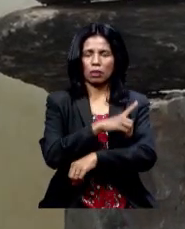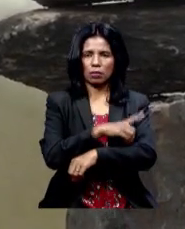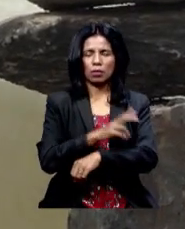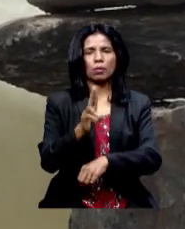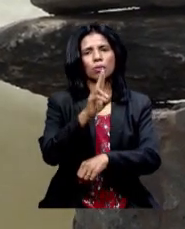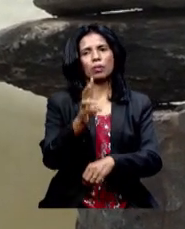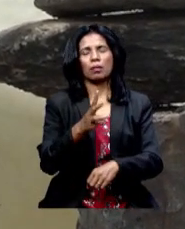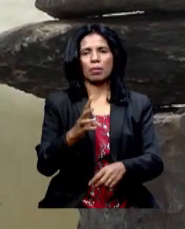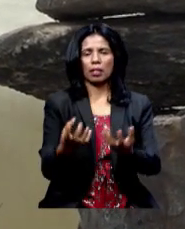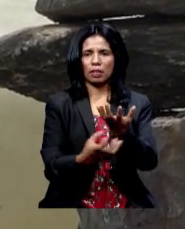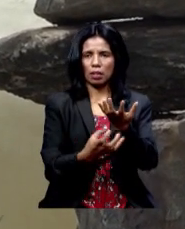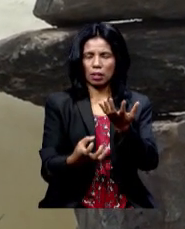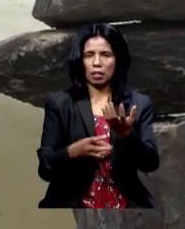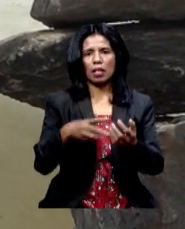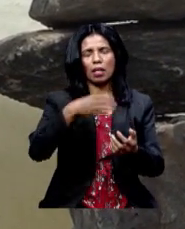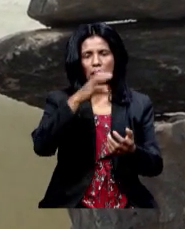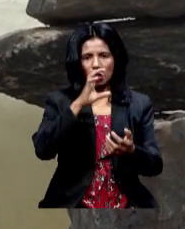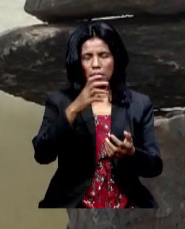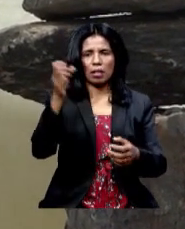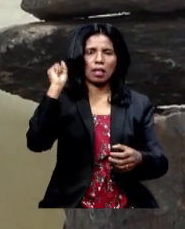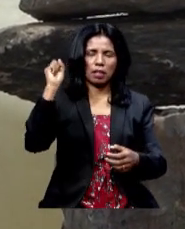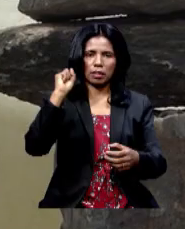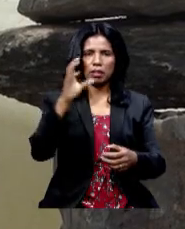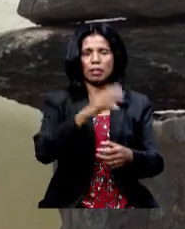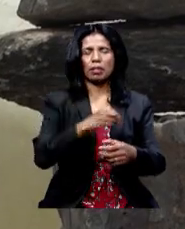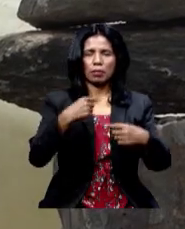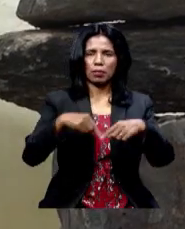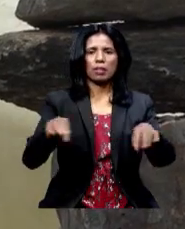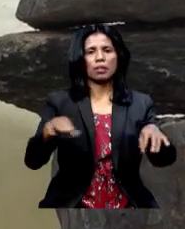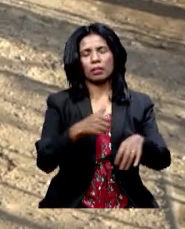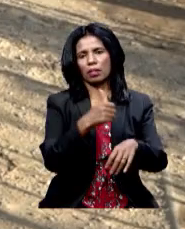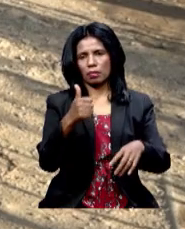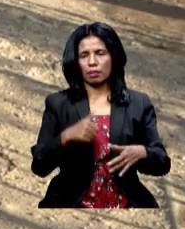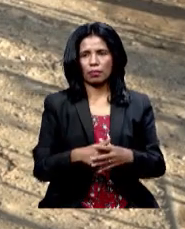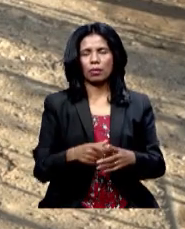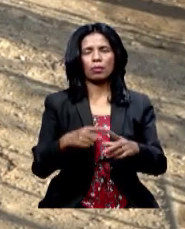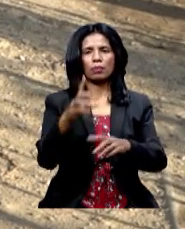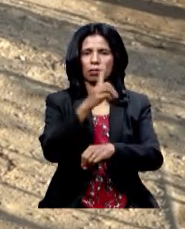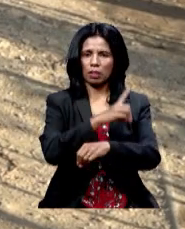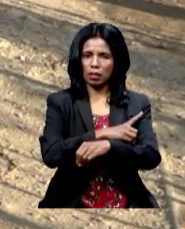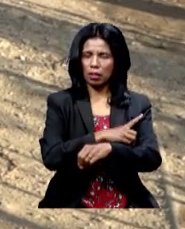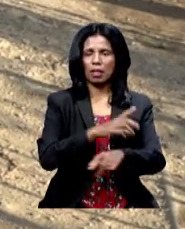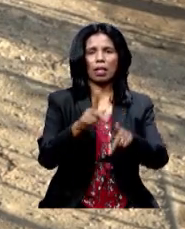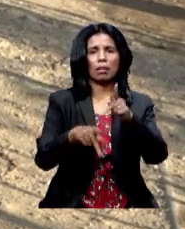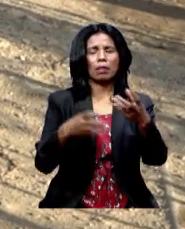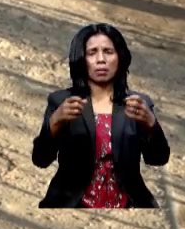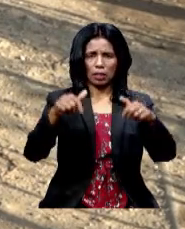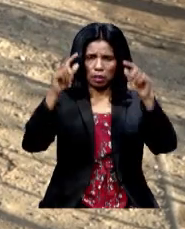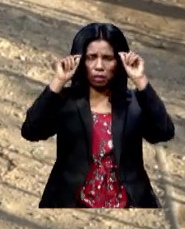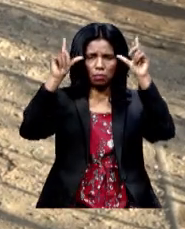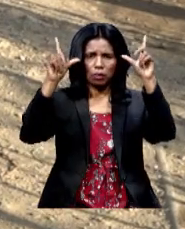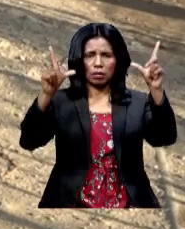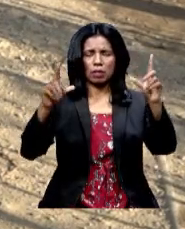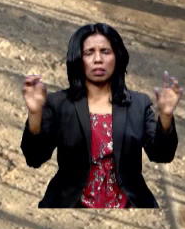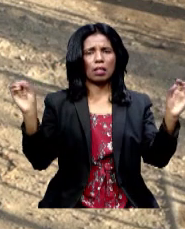teng han hemu haris no ba selutan. To ohi lorong populasaun barak ya Timor Leste se